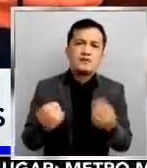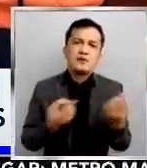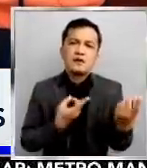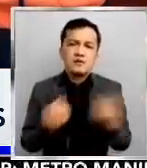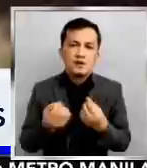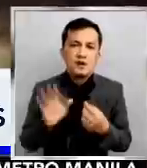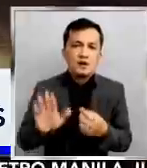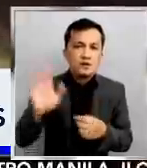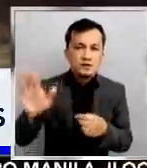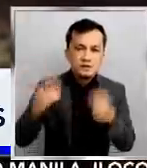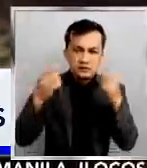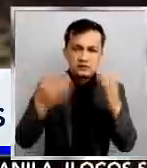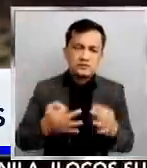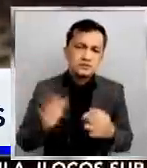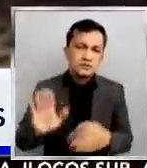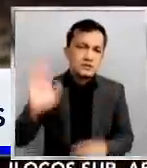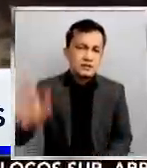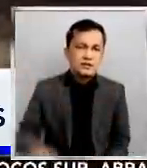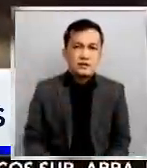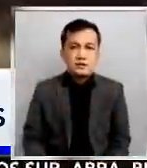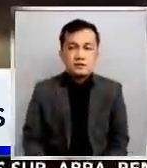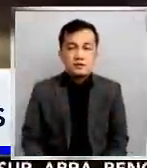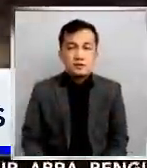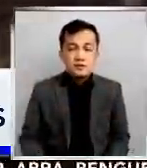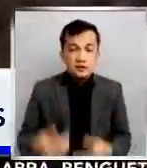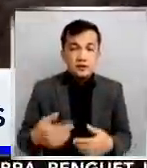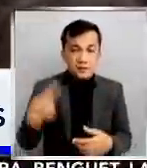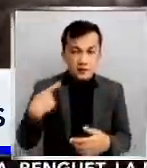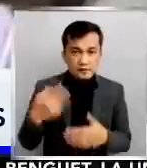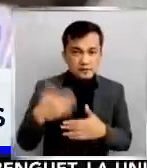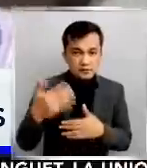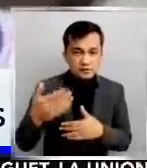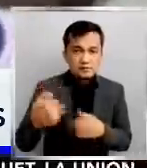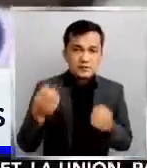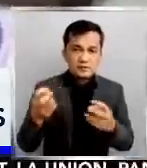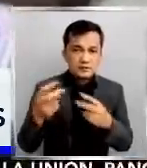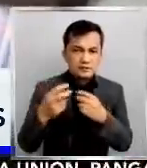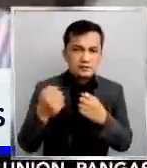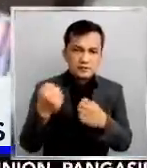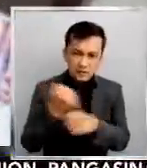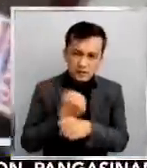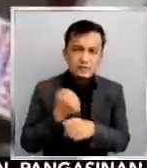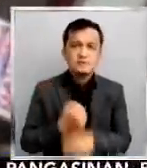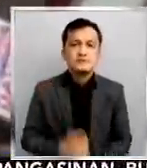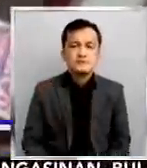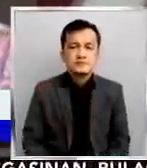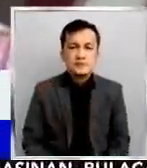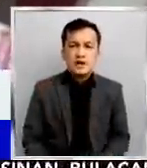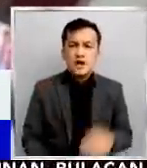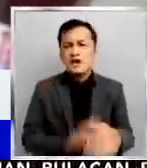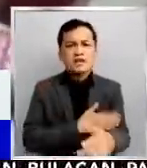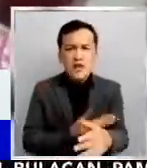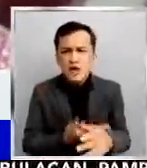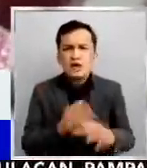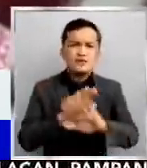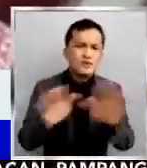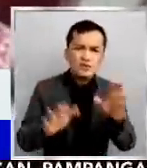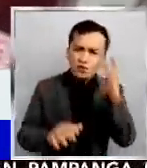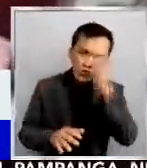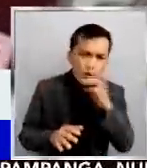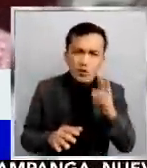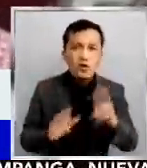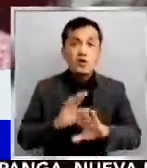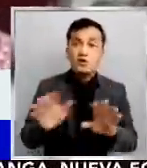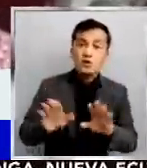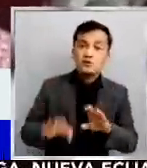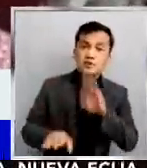desisyon nila. Pero pang sunod, marami pang mga laban, anak. Nak, huwag kang mag-alala. Huwag kang ma-discourage. Ituloy mo lang